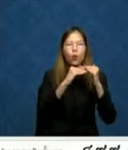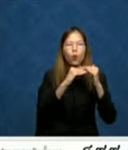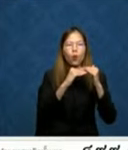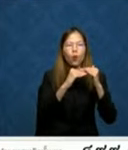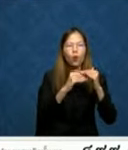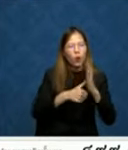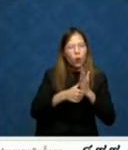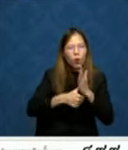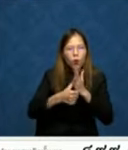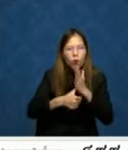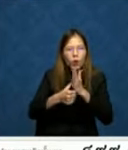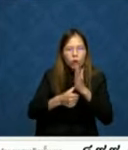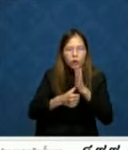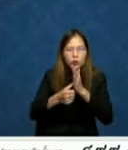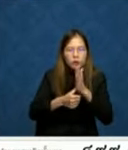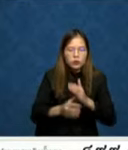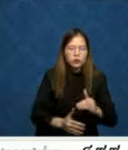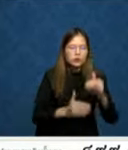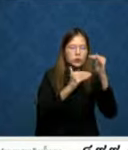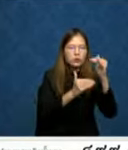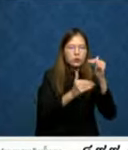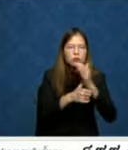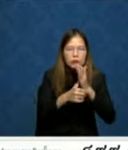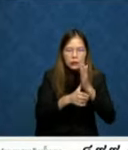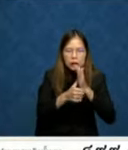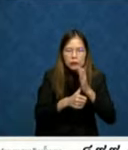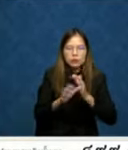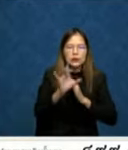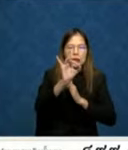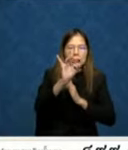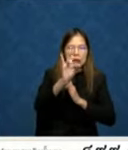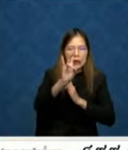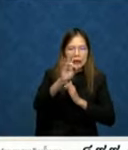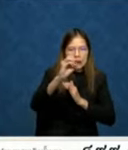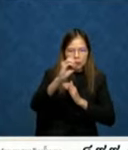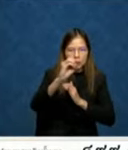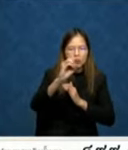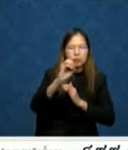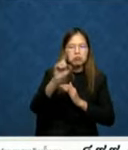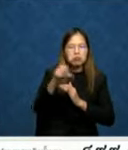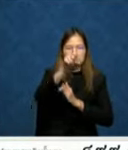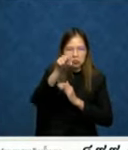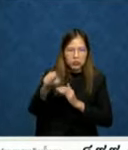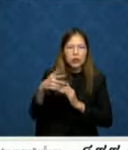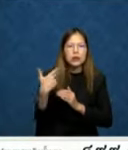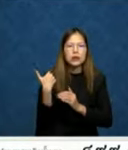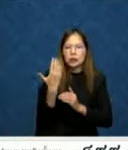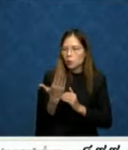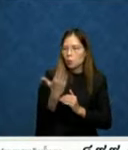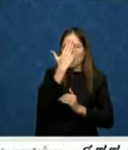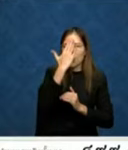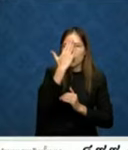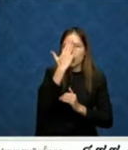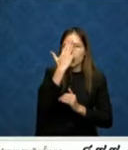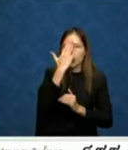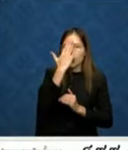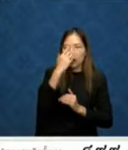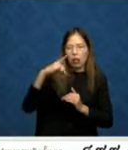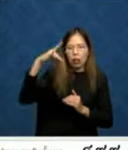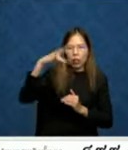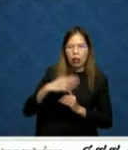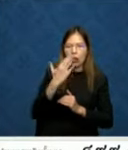นะครับแก้เงื่อนไขตรงนี้ให้เป็น 70% อันนี้เป็นเหตุการณ์เฉพาะหน้าเหตุการณ์ที่รุนแร